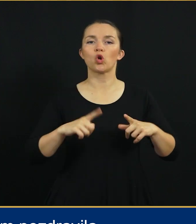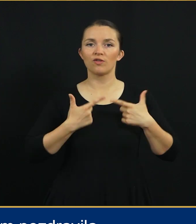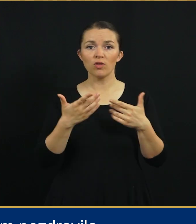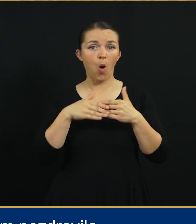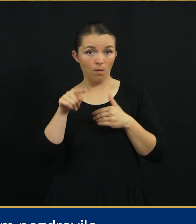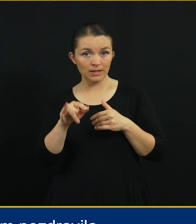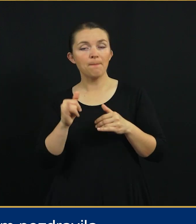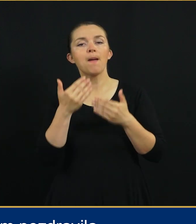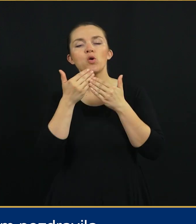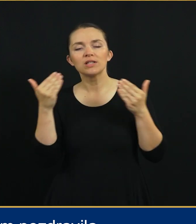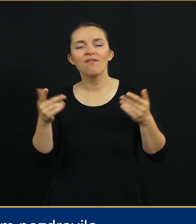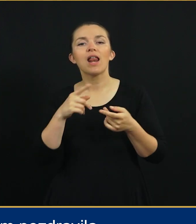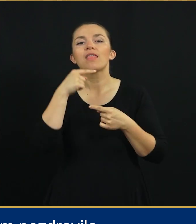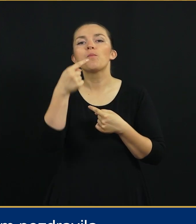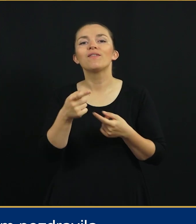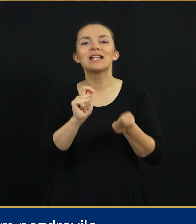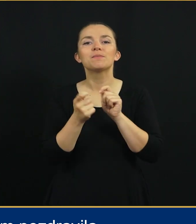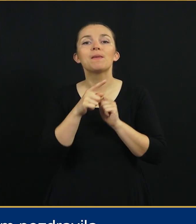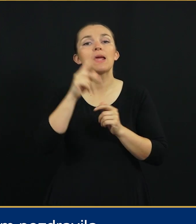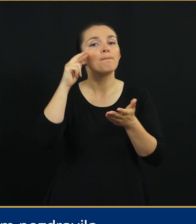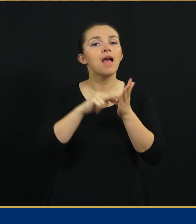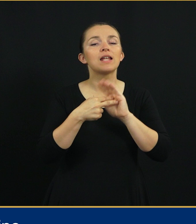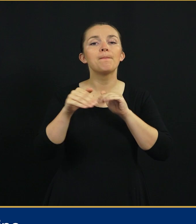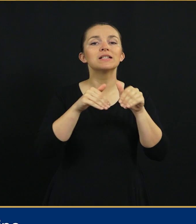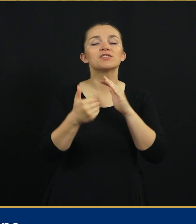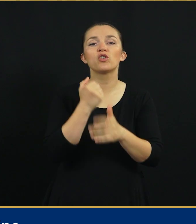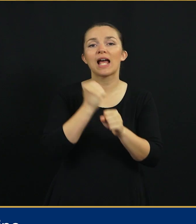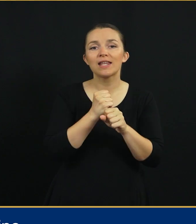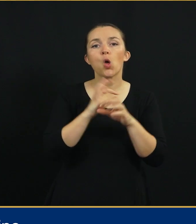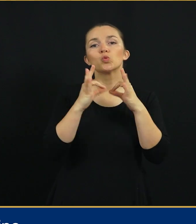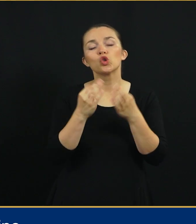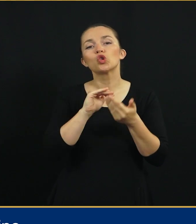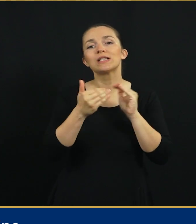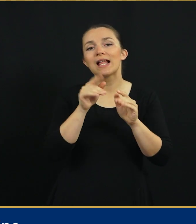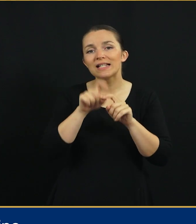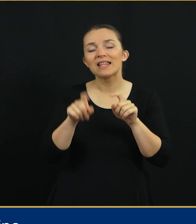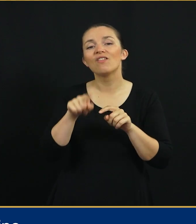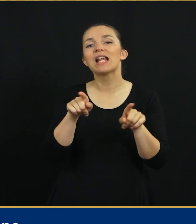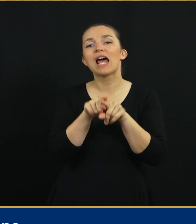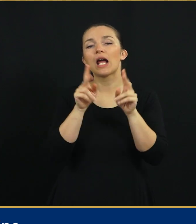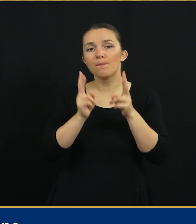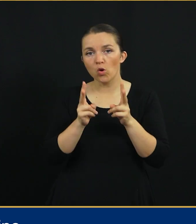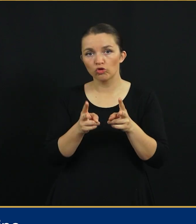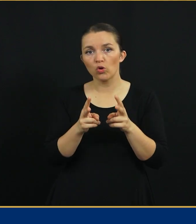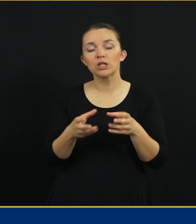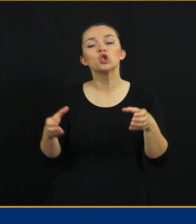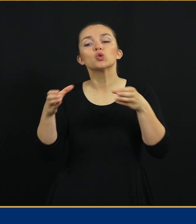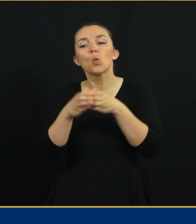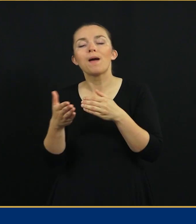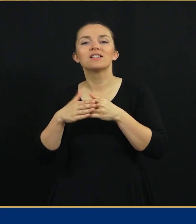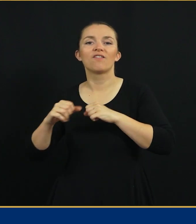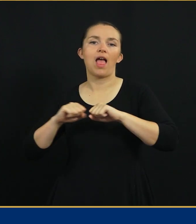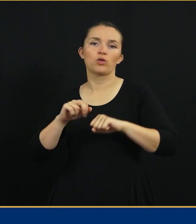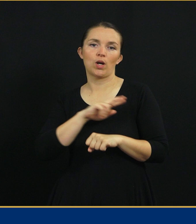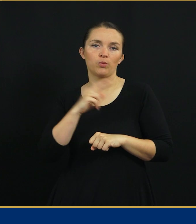ob tem pozdravila napovedane spremembe, ki jih načrtuje Ministrstvo za delo, družino, socialne zadeve in enake možnosti skupaj